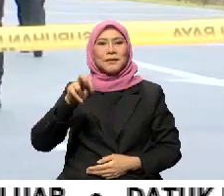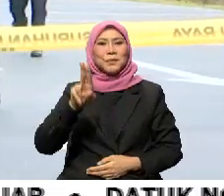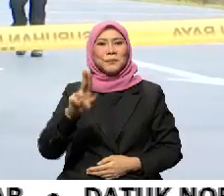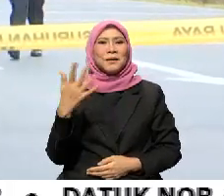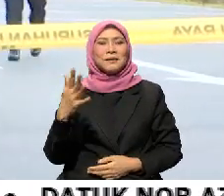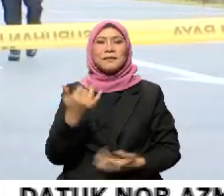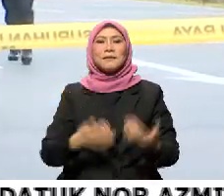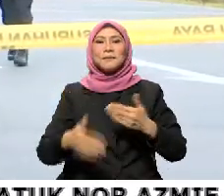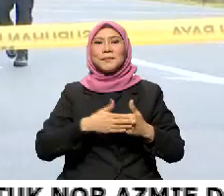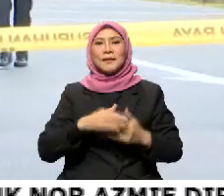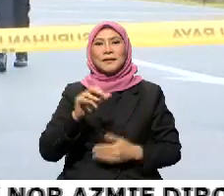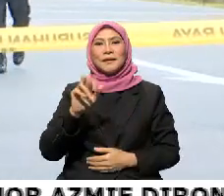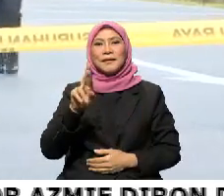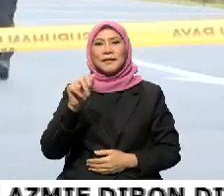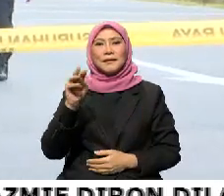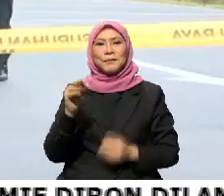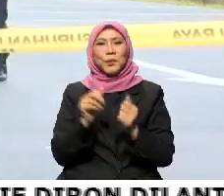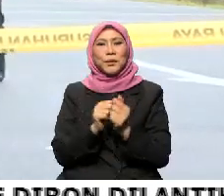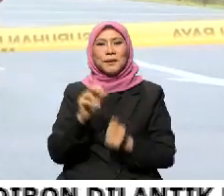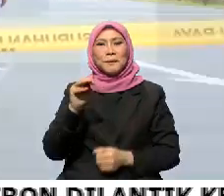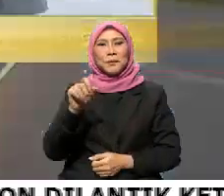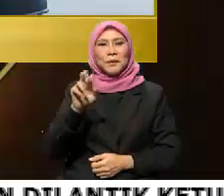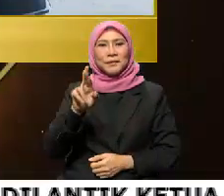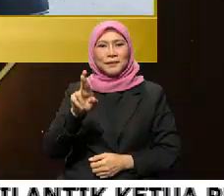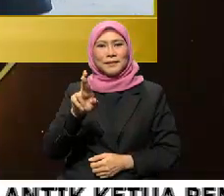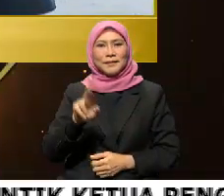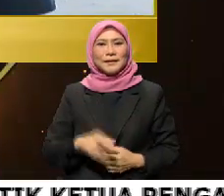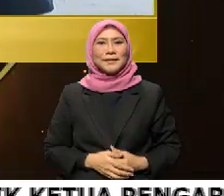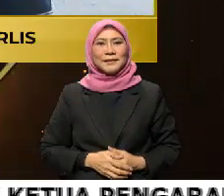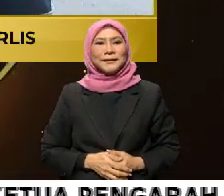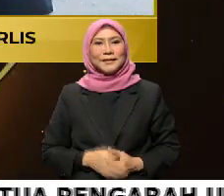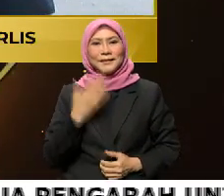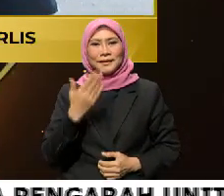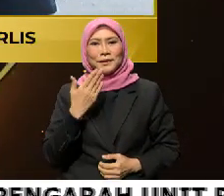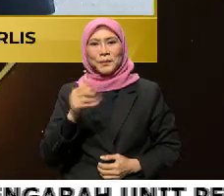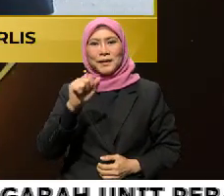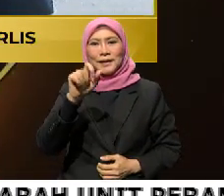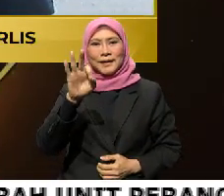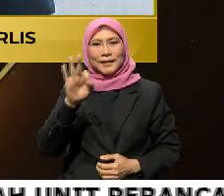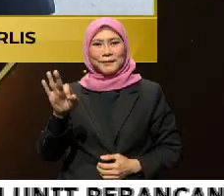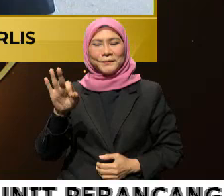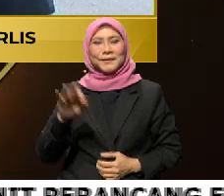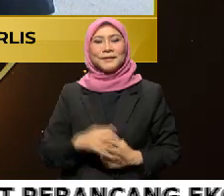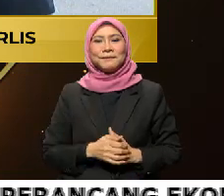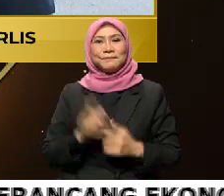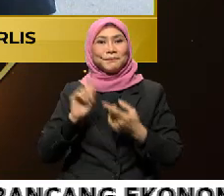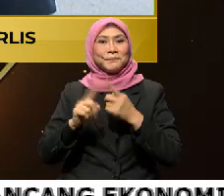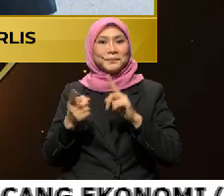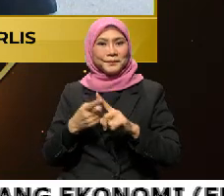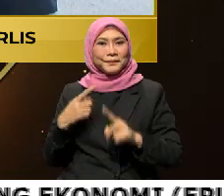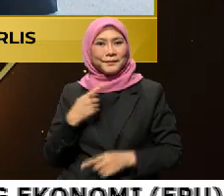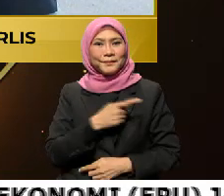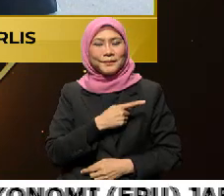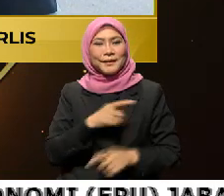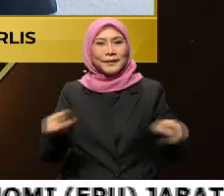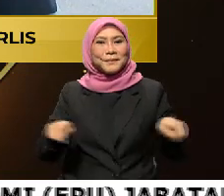Kita kembali ke Angka Seperi bersama Munawar. Silakan Munawar. Baik, terima kasih Alif Ashraf Kamanur, sahabat pelapor kita